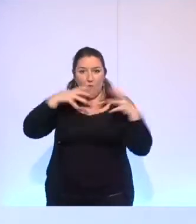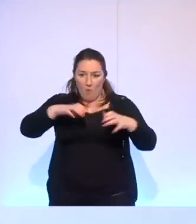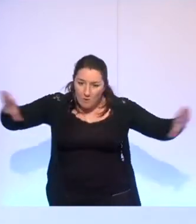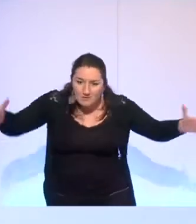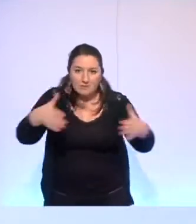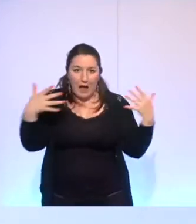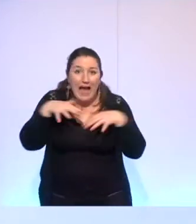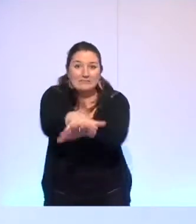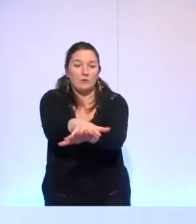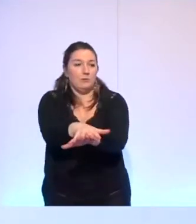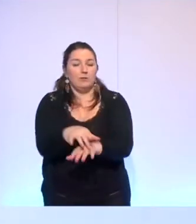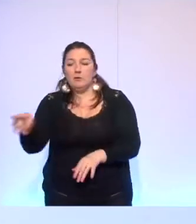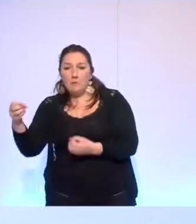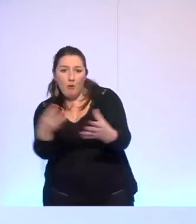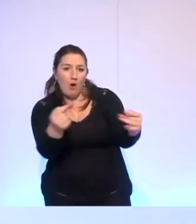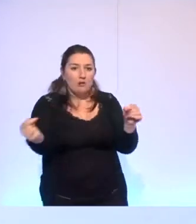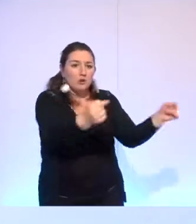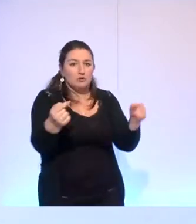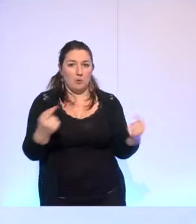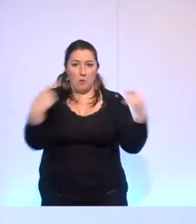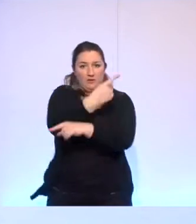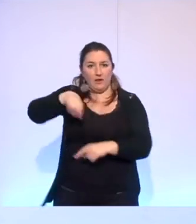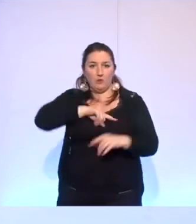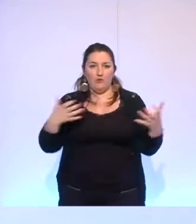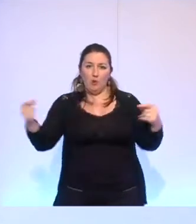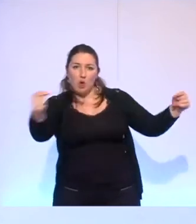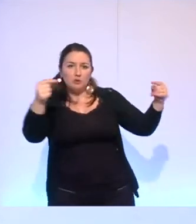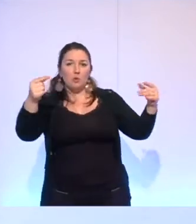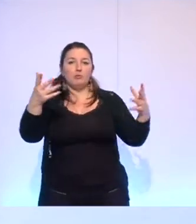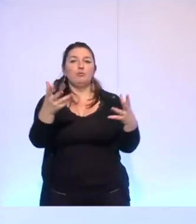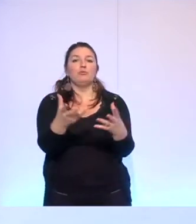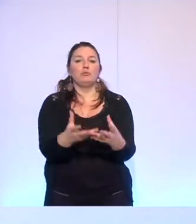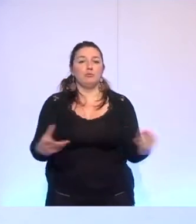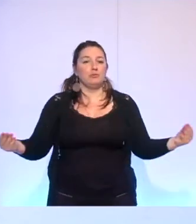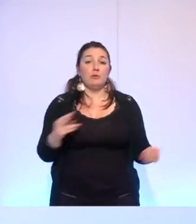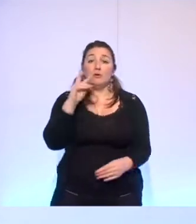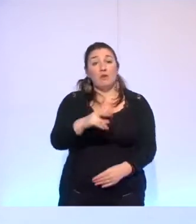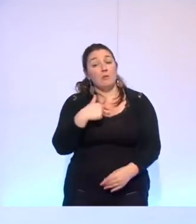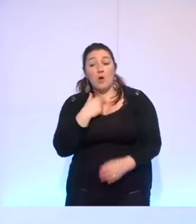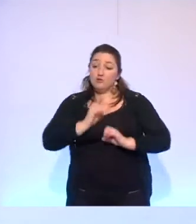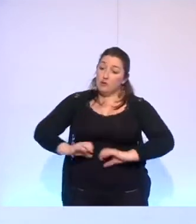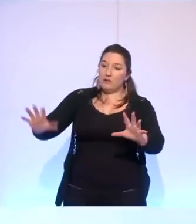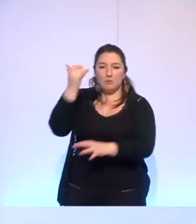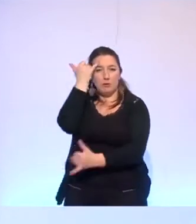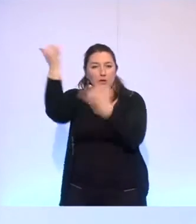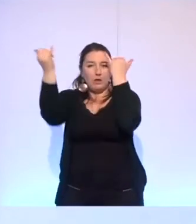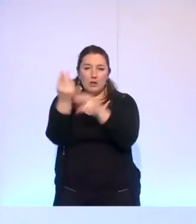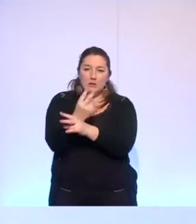tensions, là où nous voulons les apaiser. Je ne serai jamais de ceux qui laissent progresser la banalisation de certaines idées.